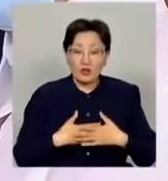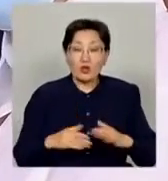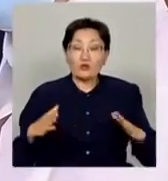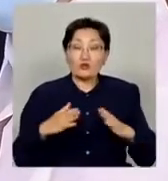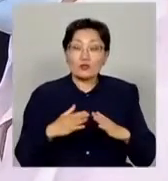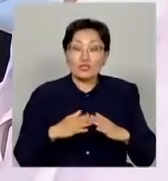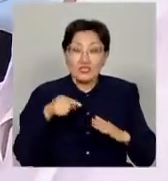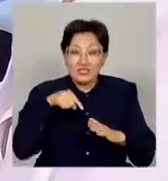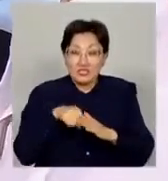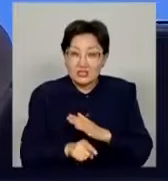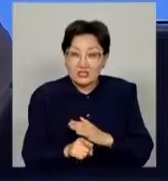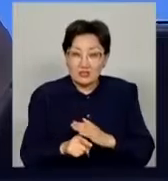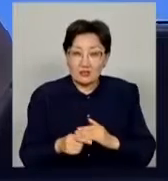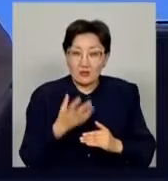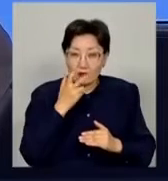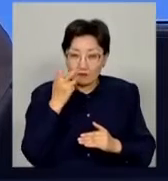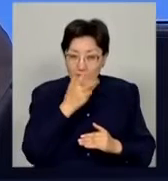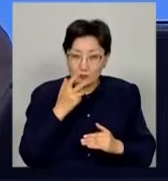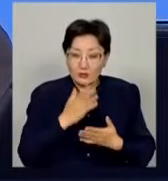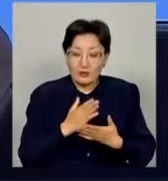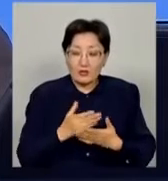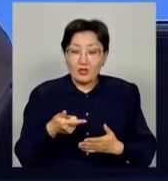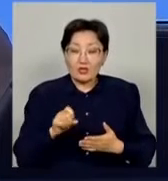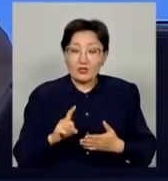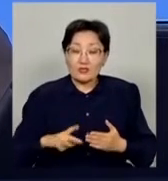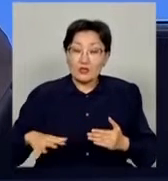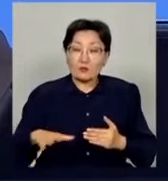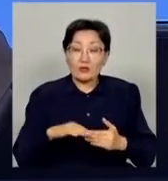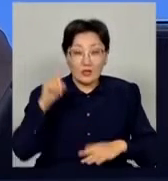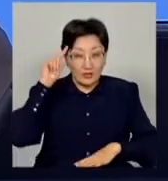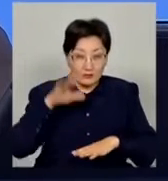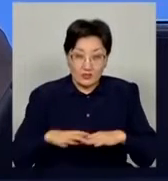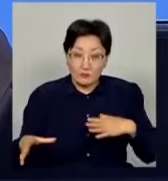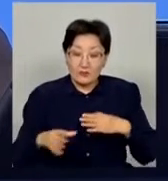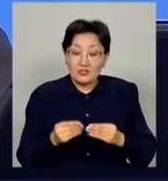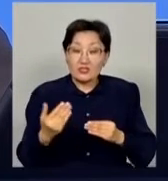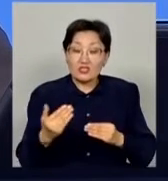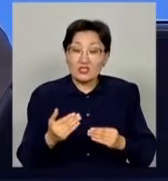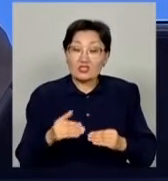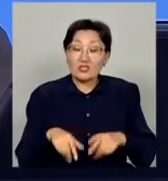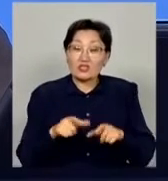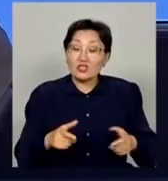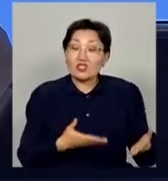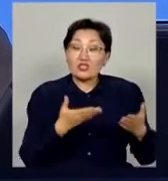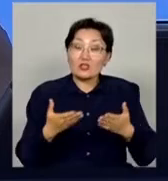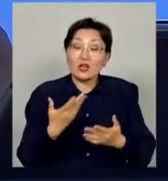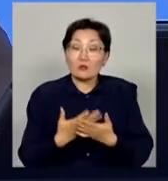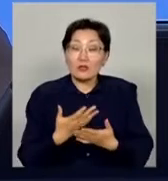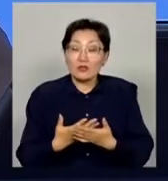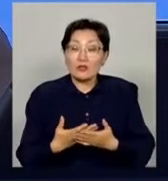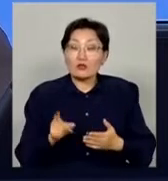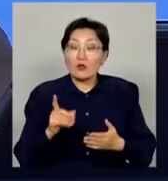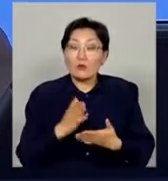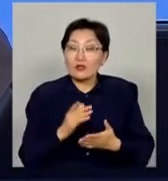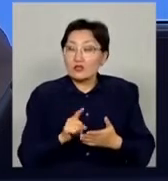Үйге дейін прям үйдің ішіне дейін кіріп кетеді. Бірге Қазтрансгаз аймақпен әкімшілікпен келіп сіздерді шақырып өзі көрсетсін де жаңа анализде басқа не бар не жоқ